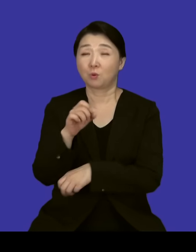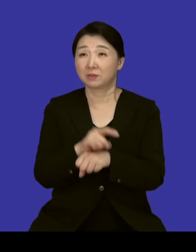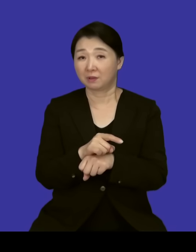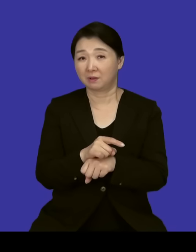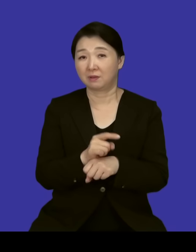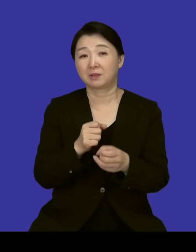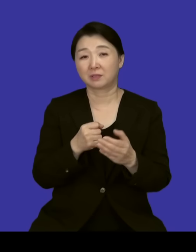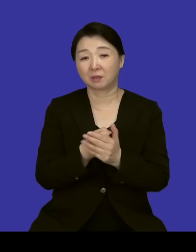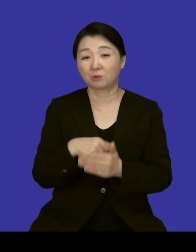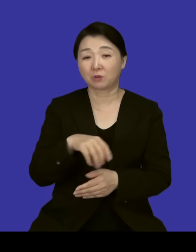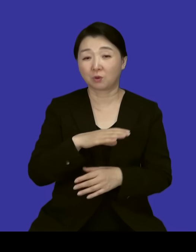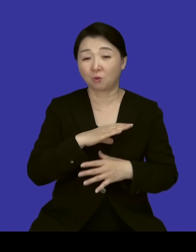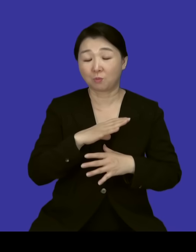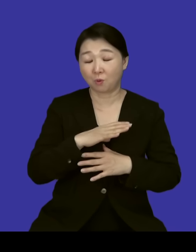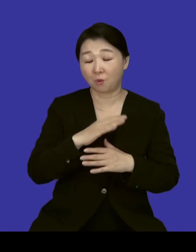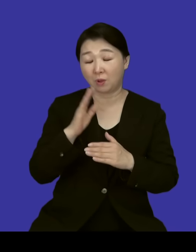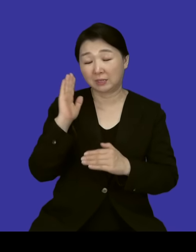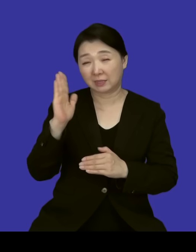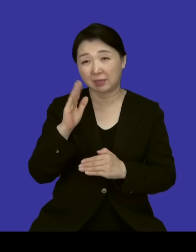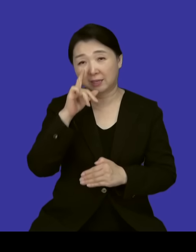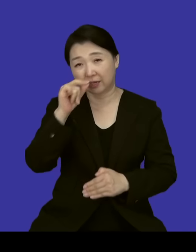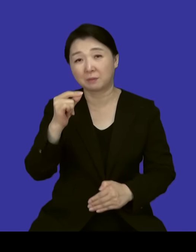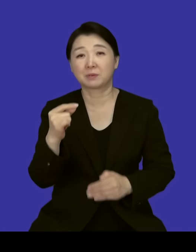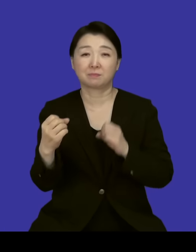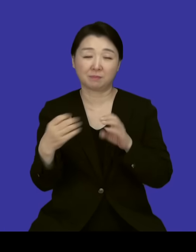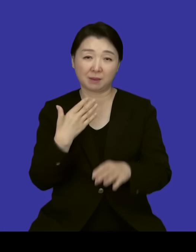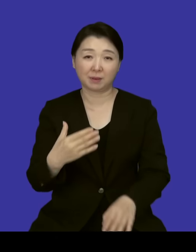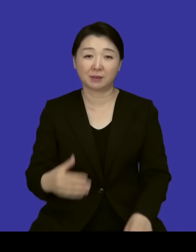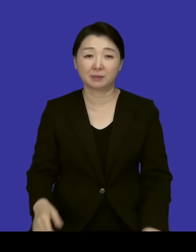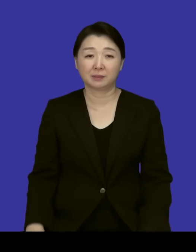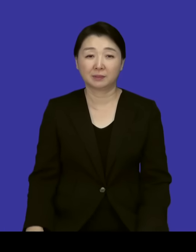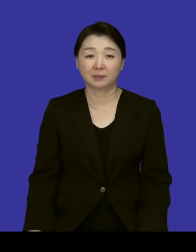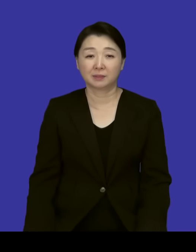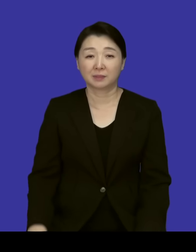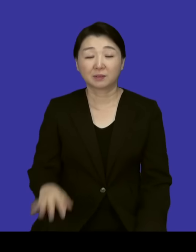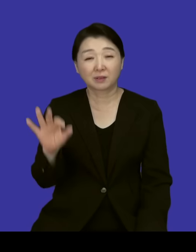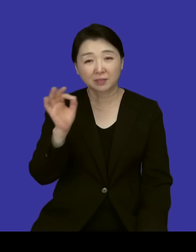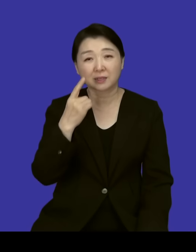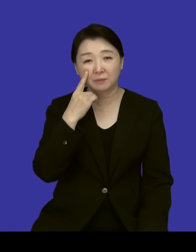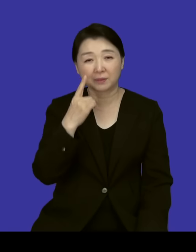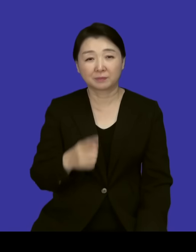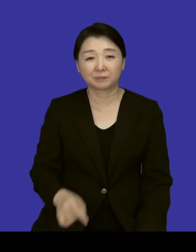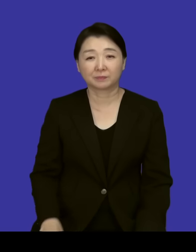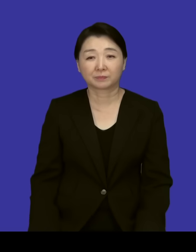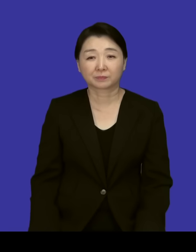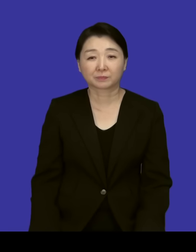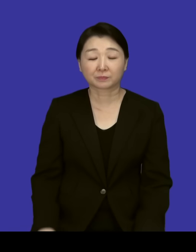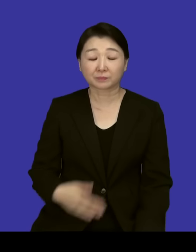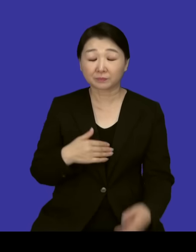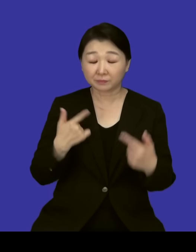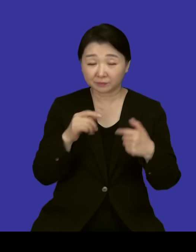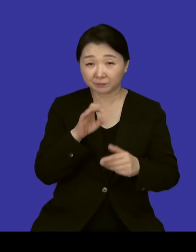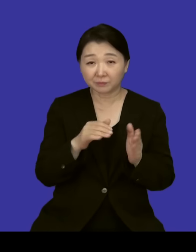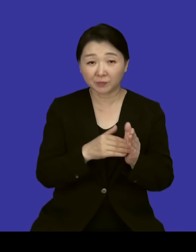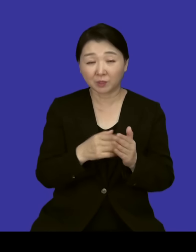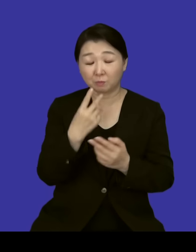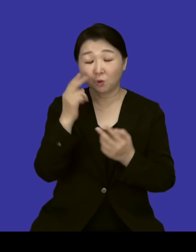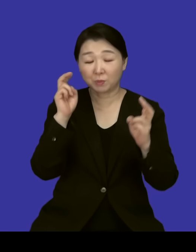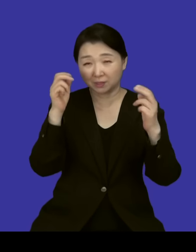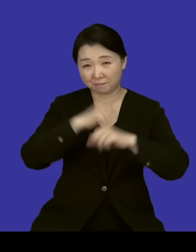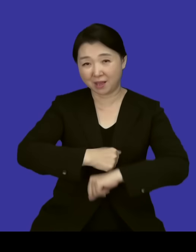우리가 공포스러운 얘기에 더 예민하게 돼 있습니다. 그걸 더 찾아보게 되고. 그래서 제가 늘 얘기하죠. 보험회사는 절대 망하지